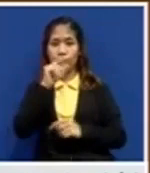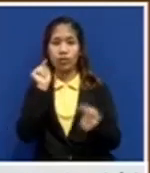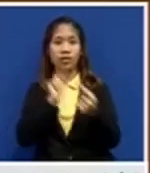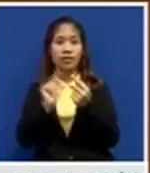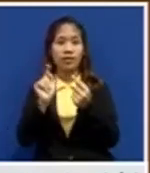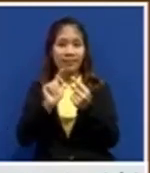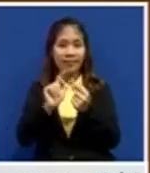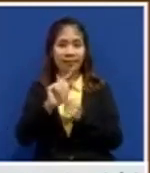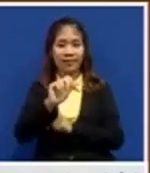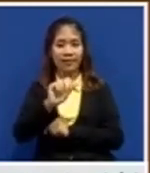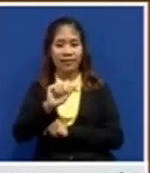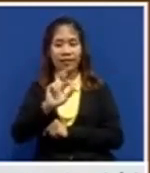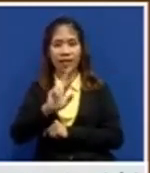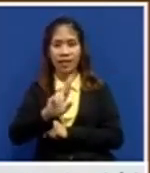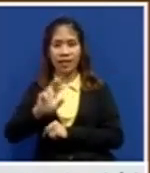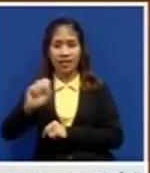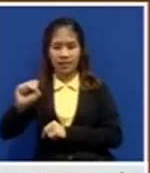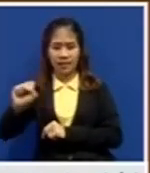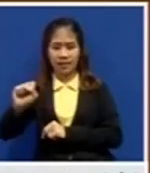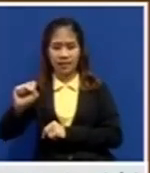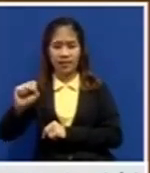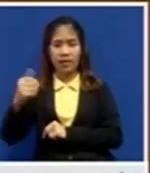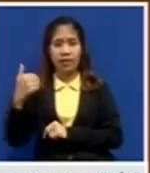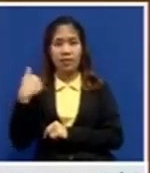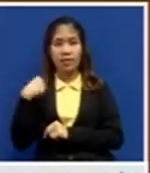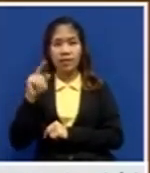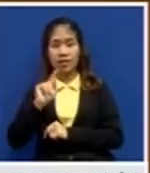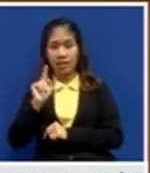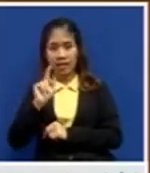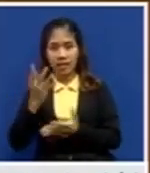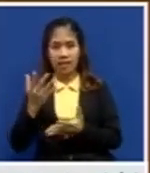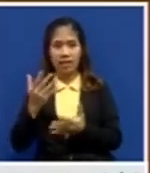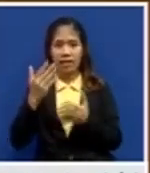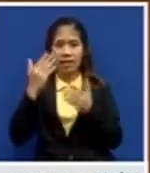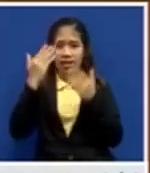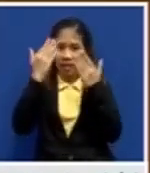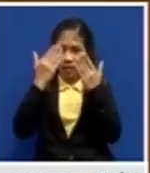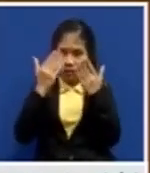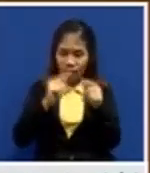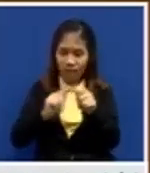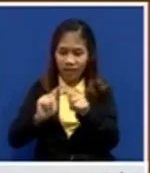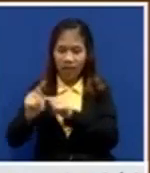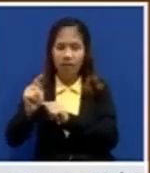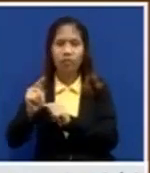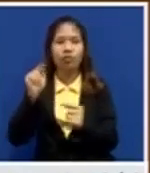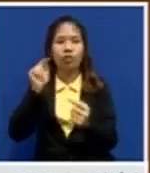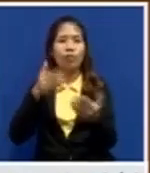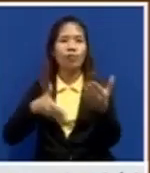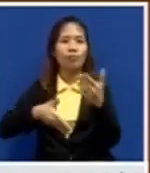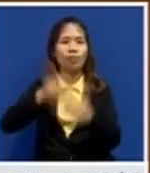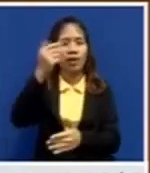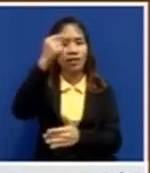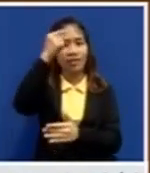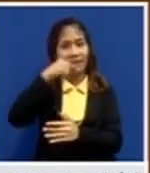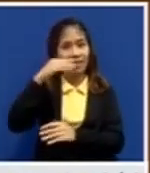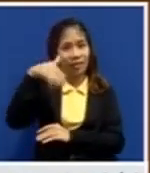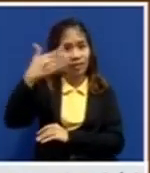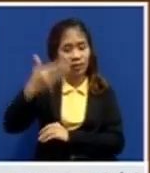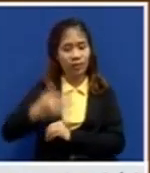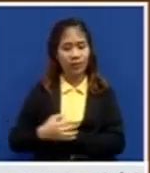บไม่ว่าอาเซบไม่ว่าอินโดแปซิฟิกไม่ว่าอะไรก็แล้วแต่เนี่ยมันต้องผ่านประเทศไทยทั้งนั้น